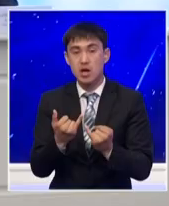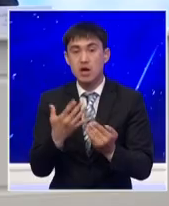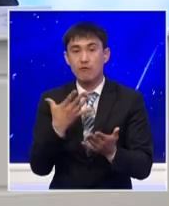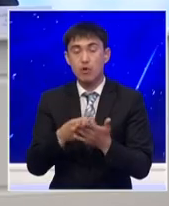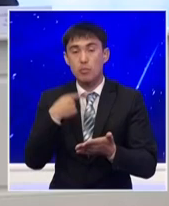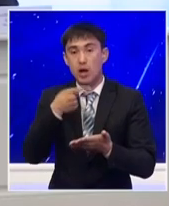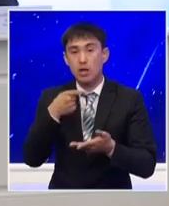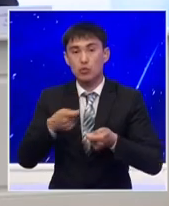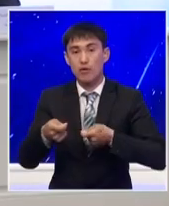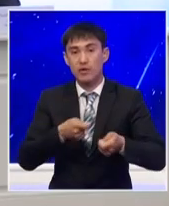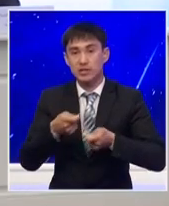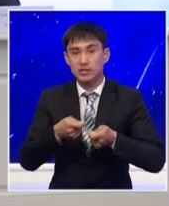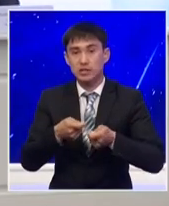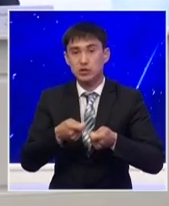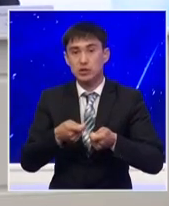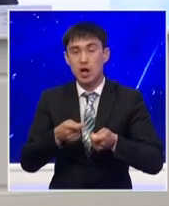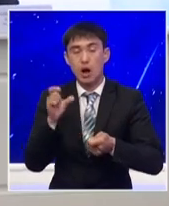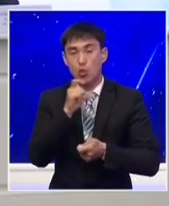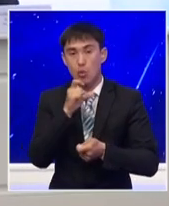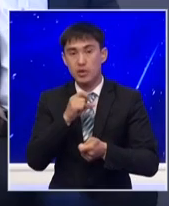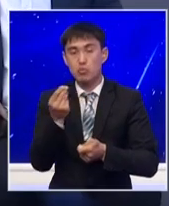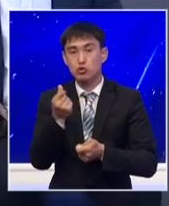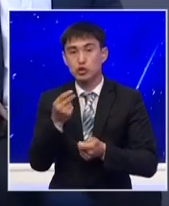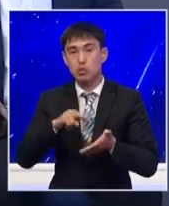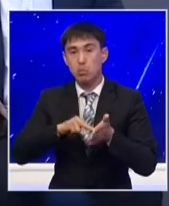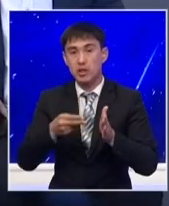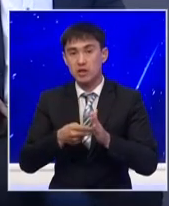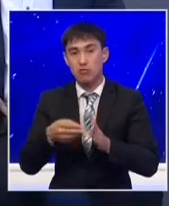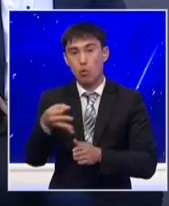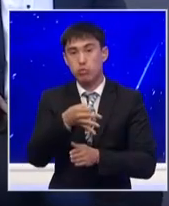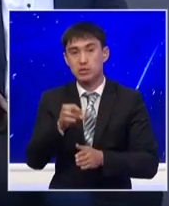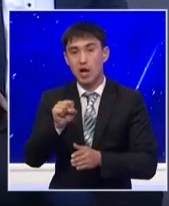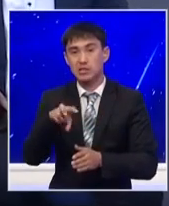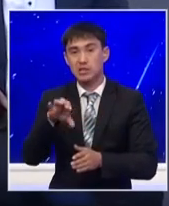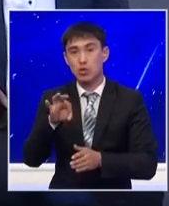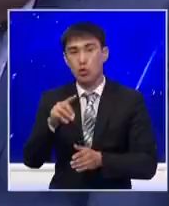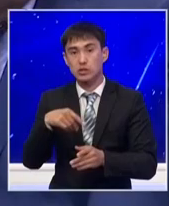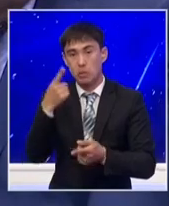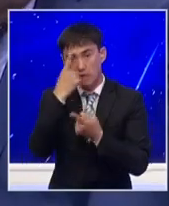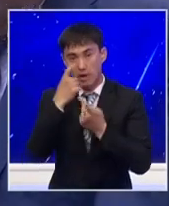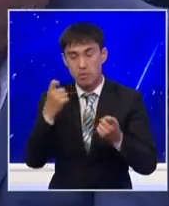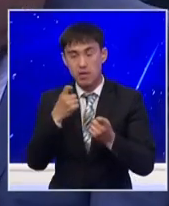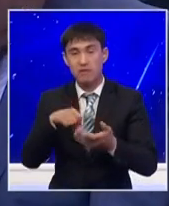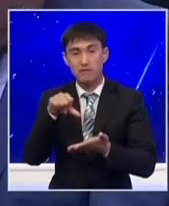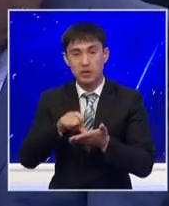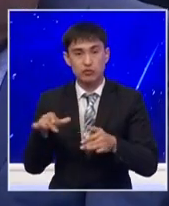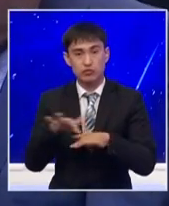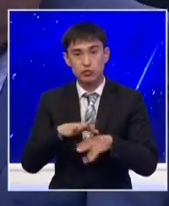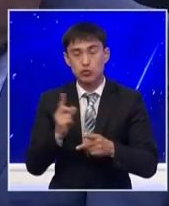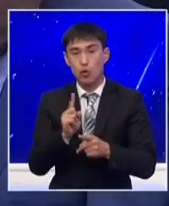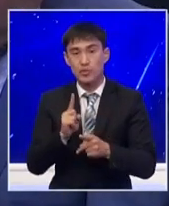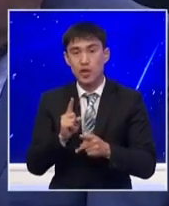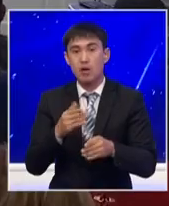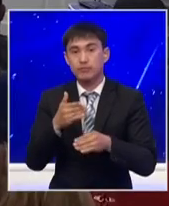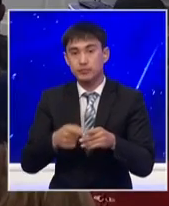своем докладе руководитель управления экономики и бюджетного планирования области Аслан Ораз проинформировал присутствующих, что